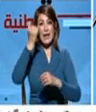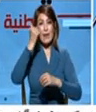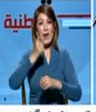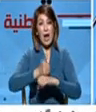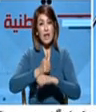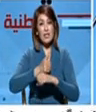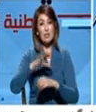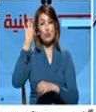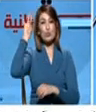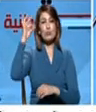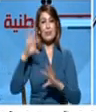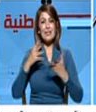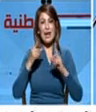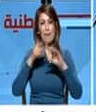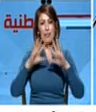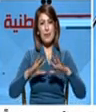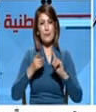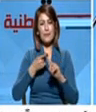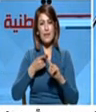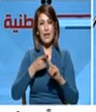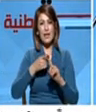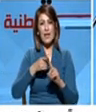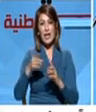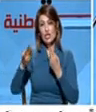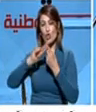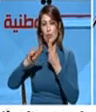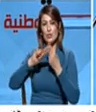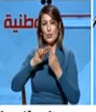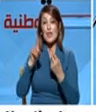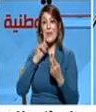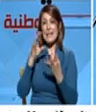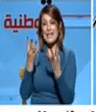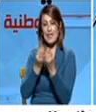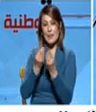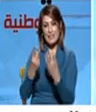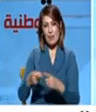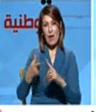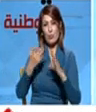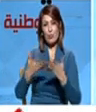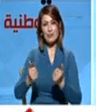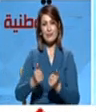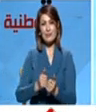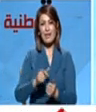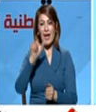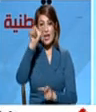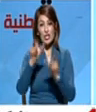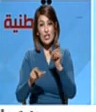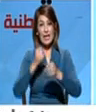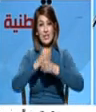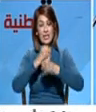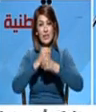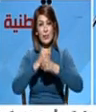حمايه وده اللي تفضلت بها زميله في كل ما يتعلق بالاحداث بالفئه الاشياء اثنين انه حتى عام لما يفقد موت من